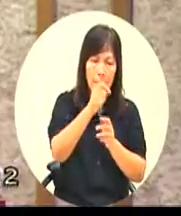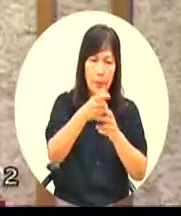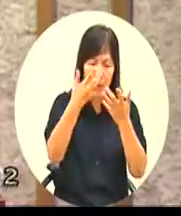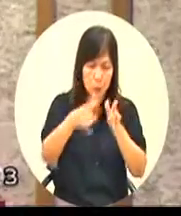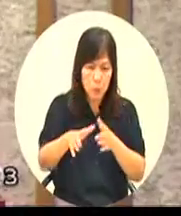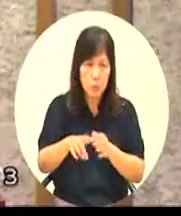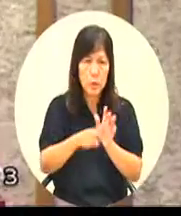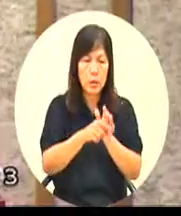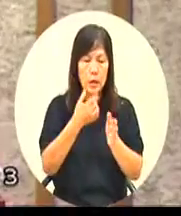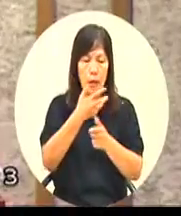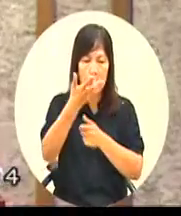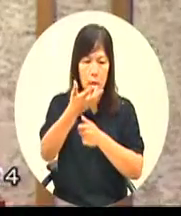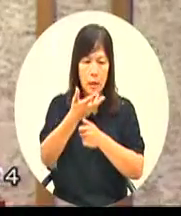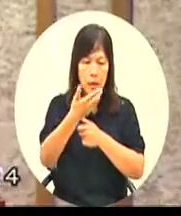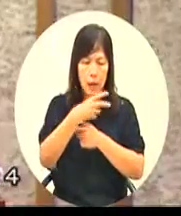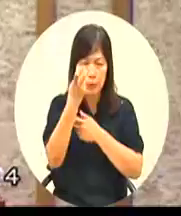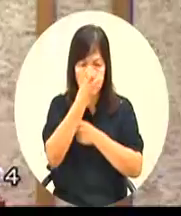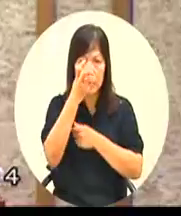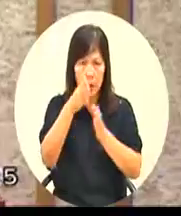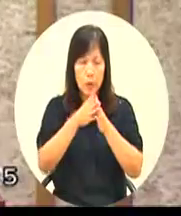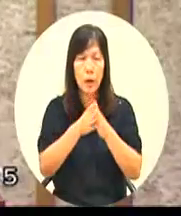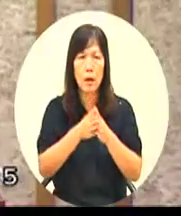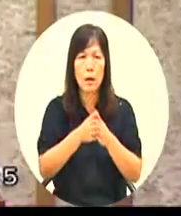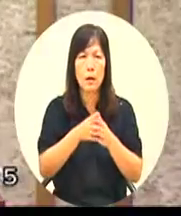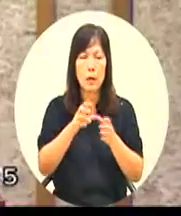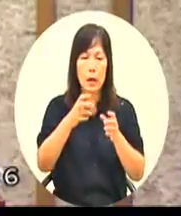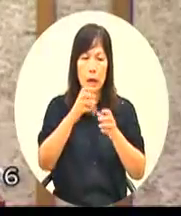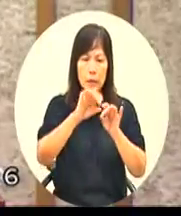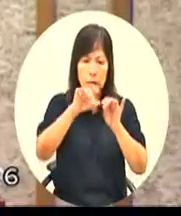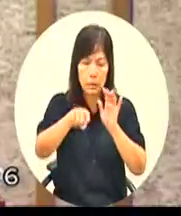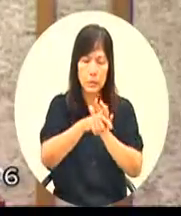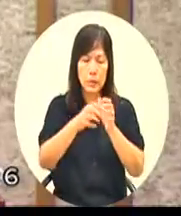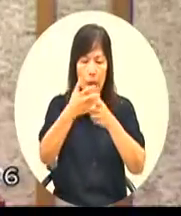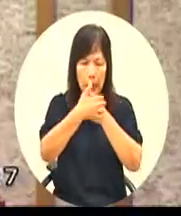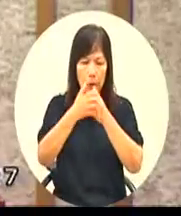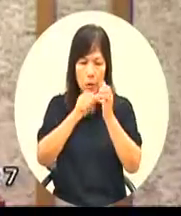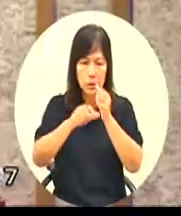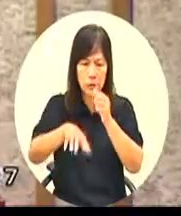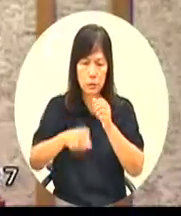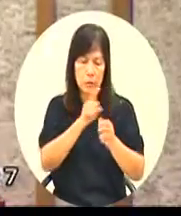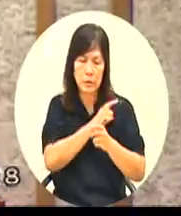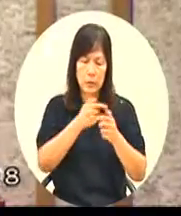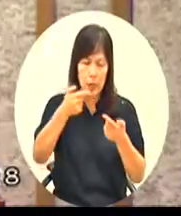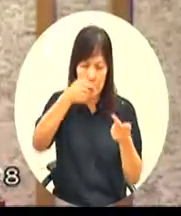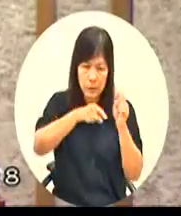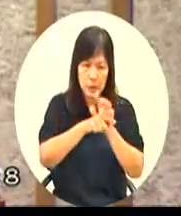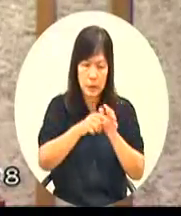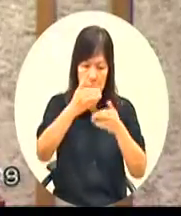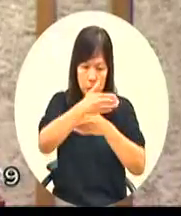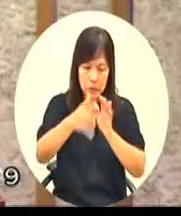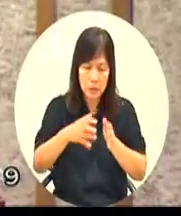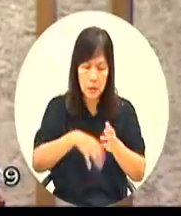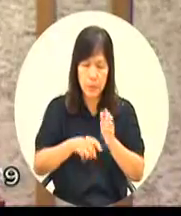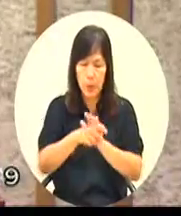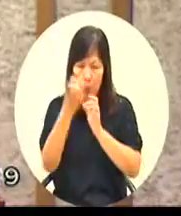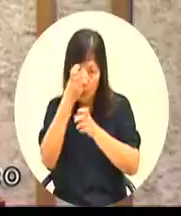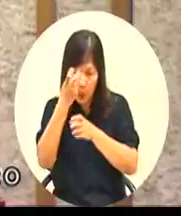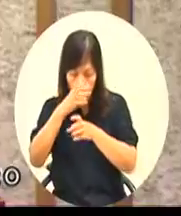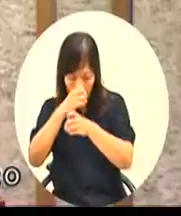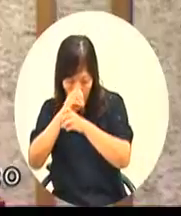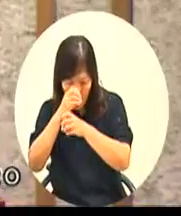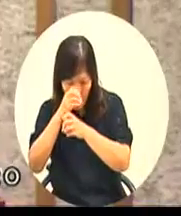西让他去抽检，那这个抽检的地点就是在卫生局的实验室里面去做抽检。那第二个就